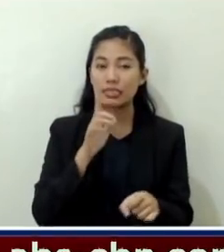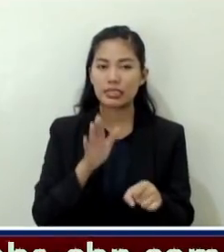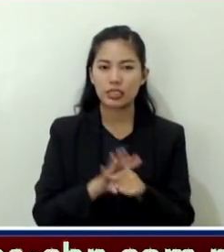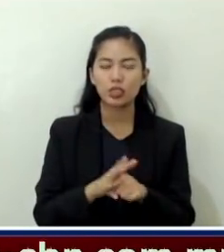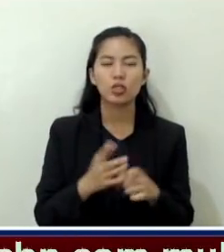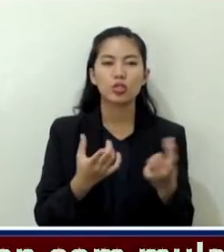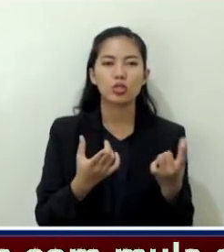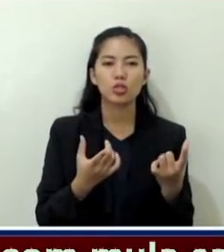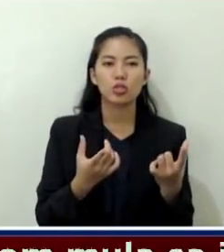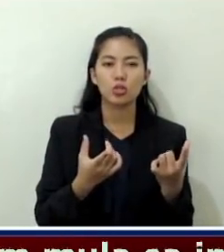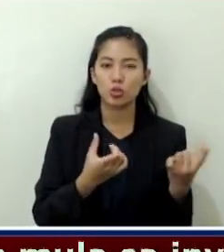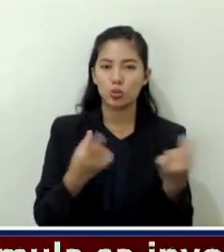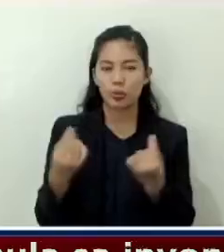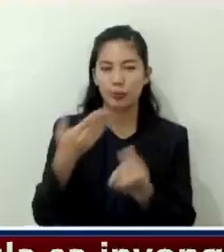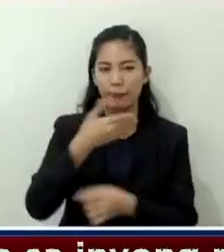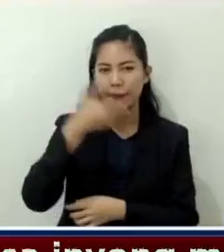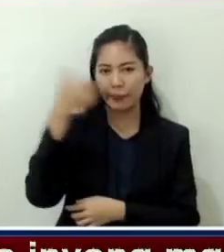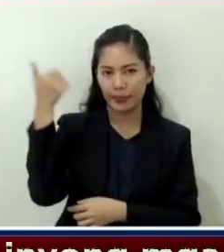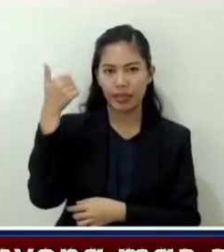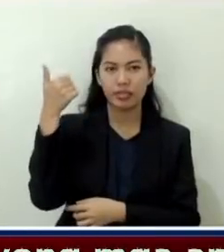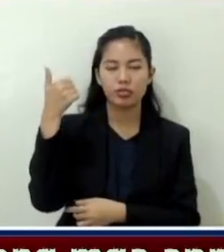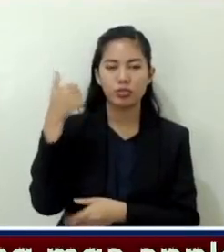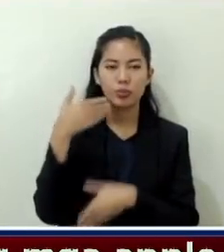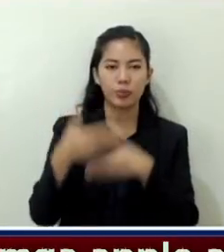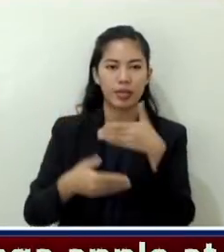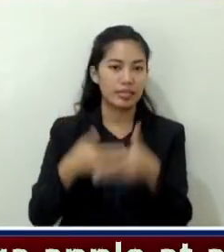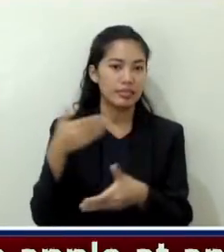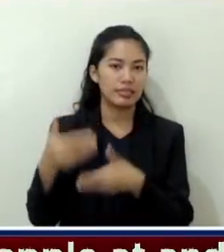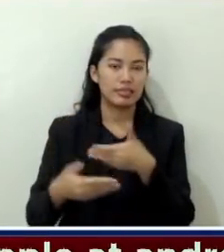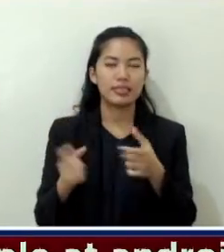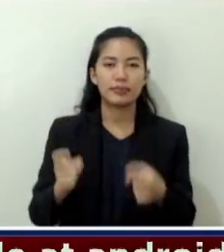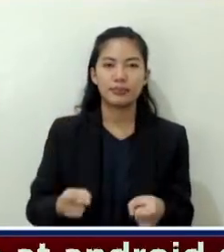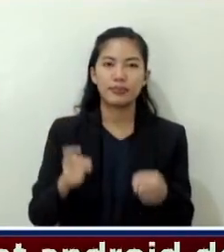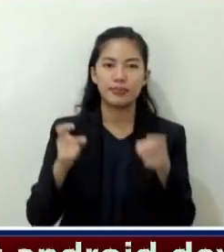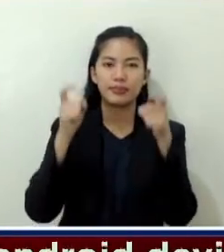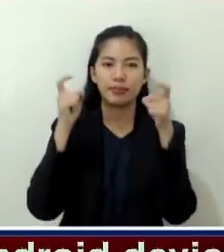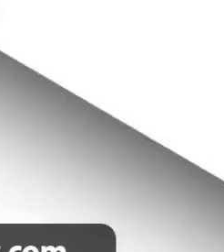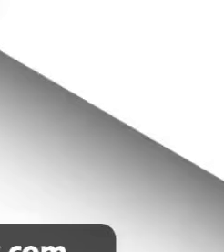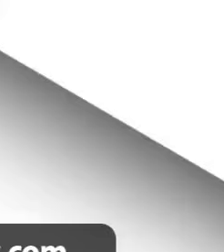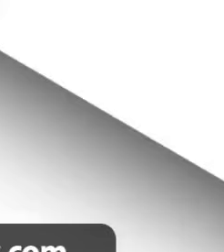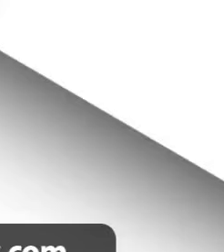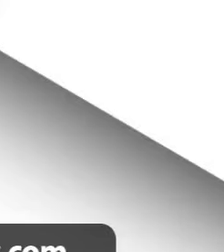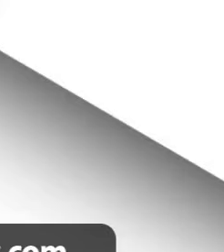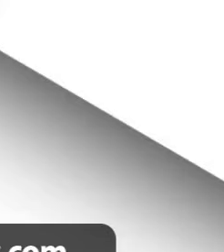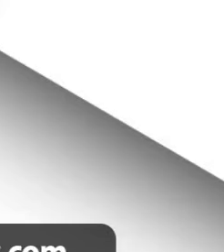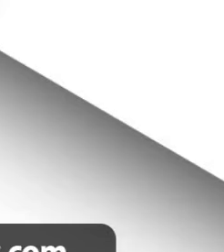tanggapan niya ang lahat ng makakaya para mailabas sa agarang panahon ang resolusyon.